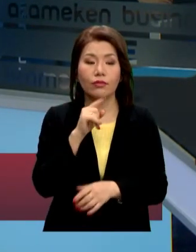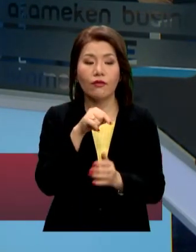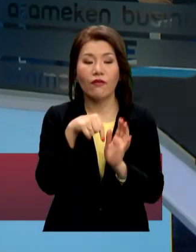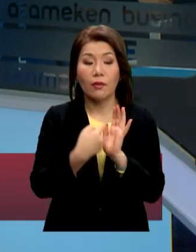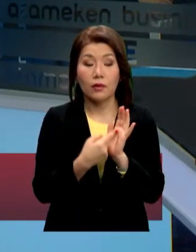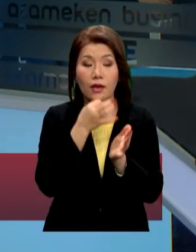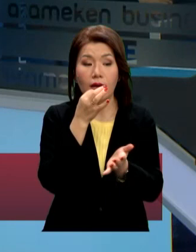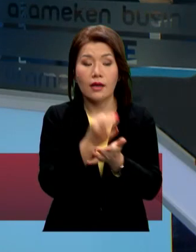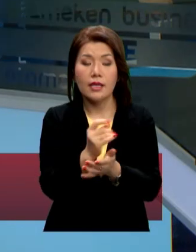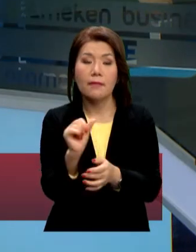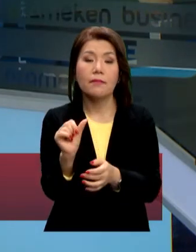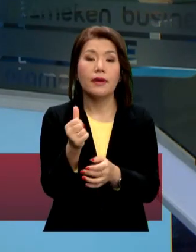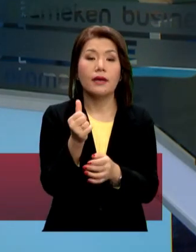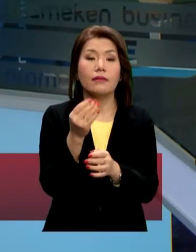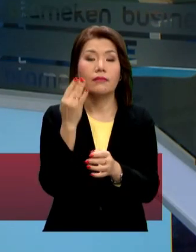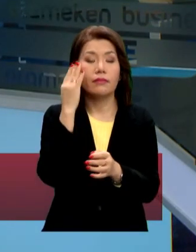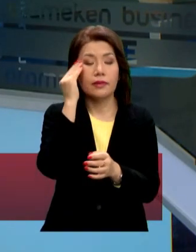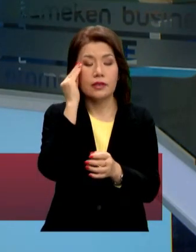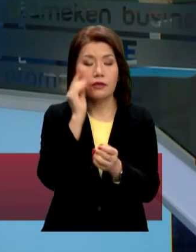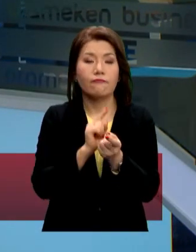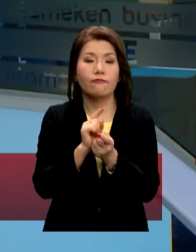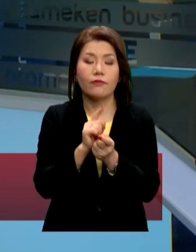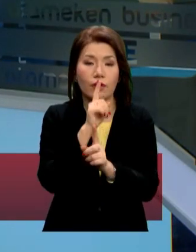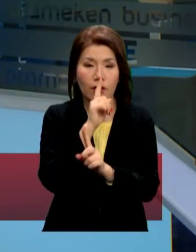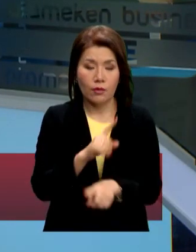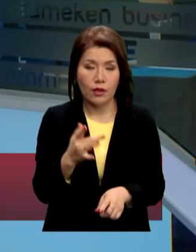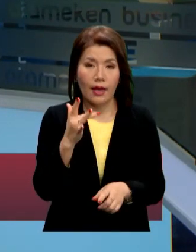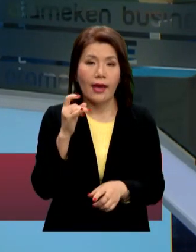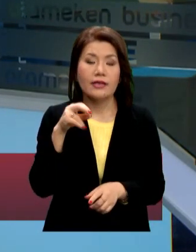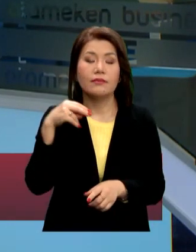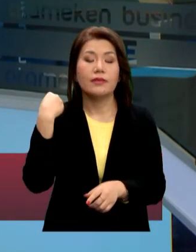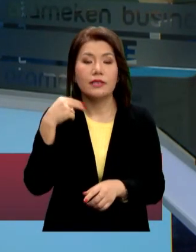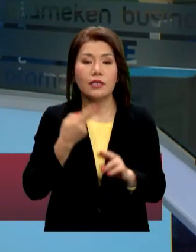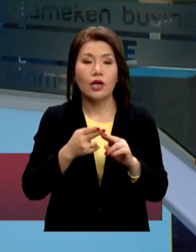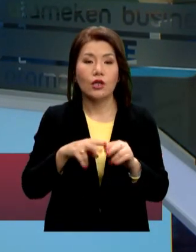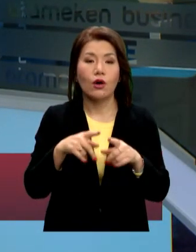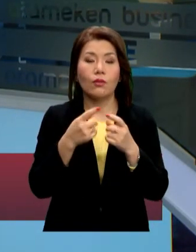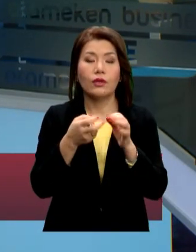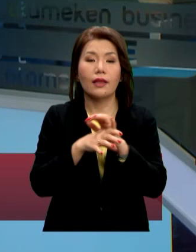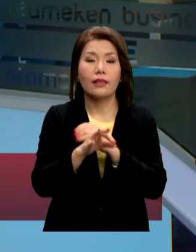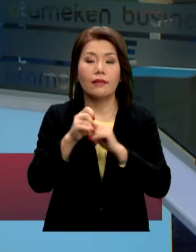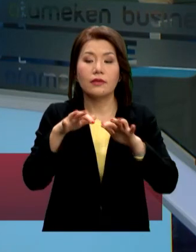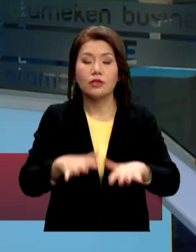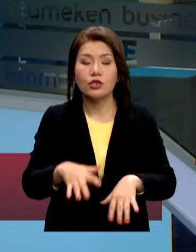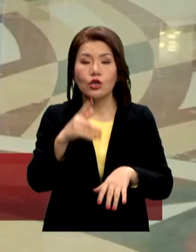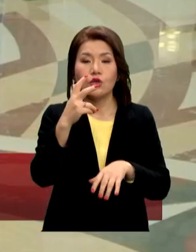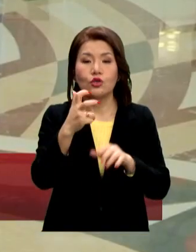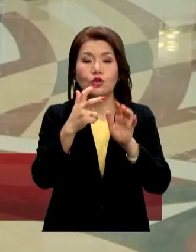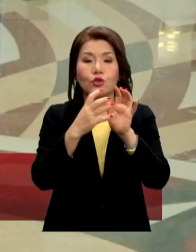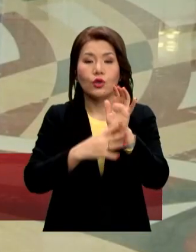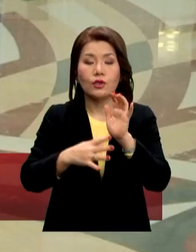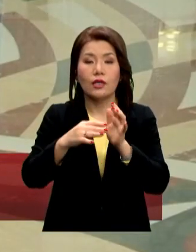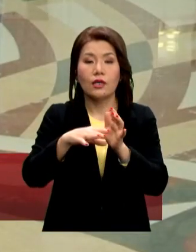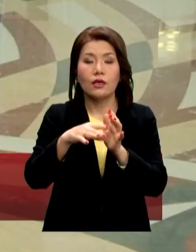сұхбатында алғашқы пікірінен айнымайтынын айтты. Экс-президент Астана опера балет театрында орналасқан нөмірі 393-ші